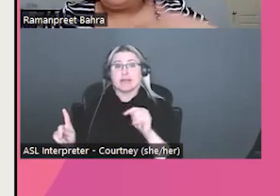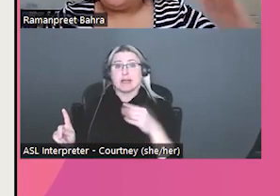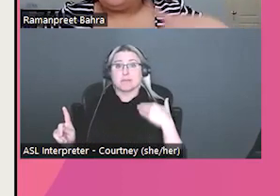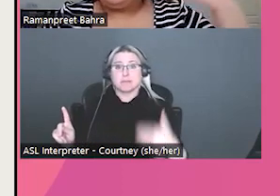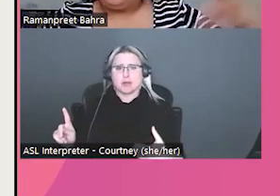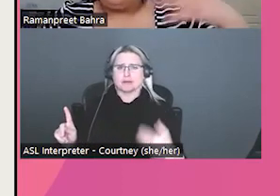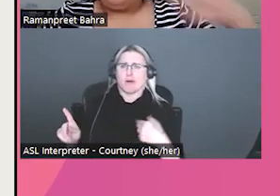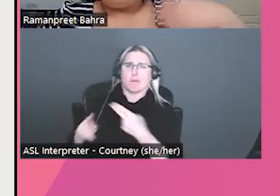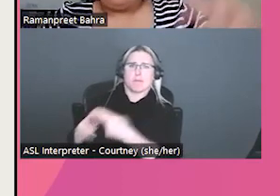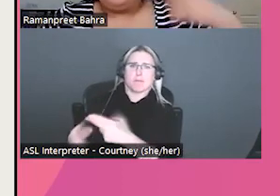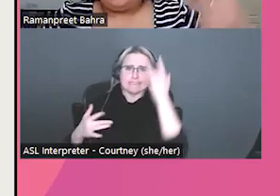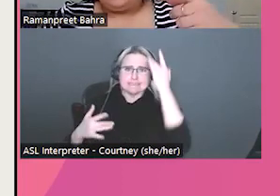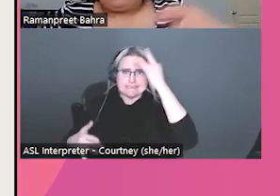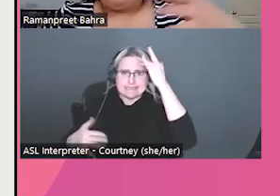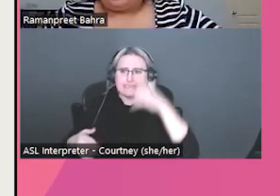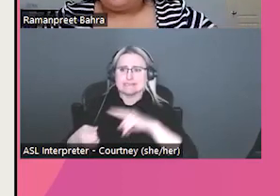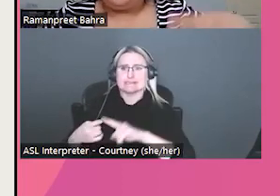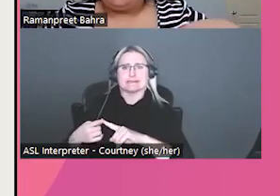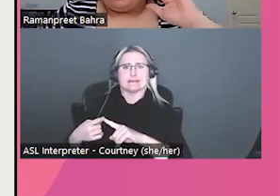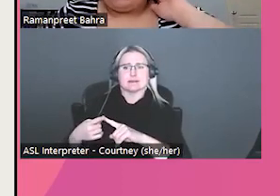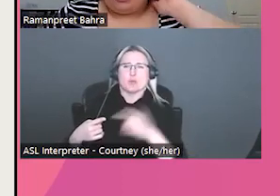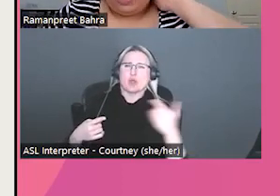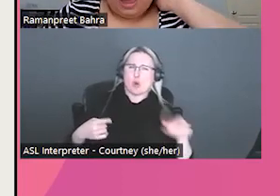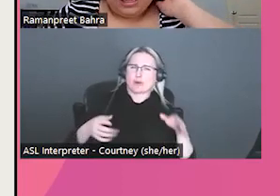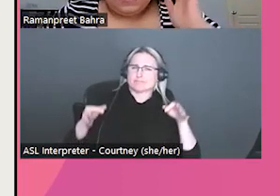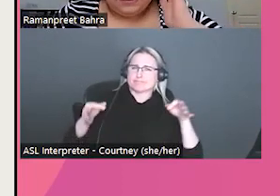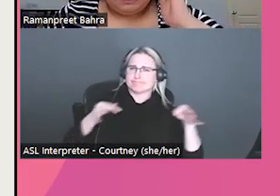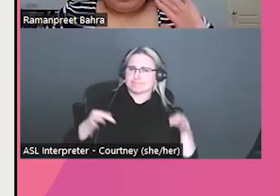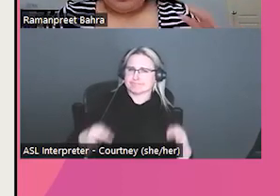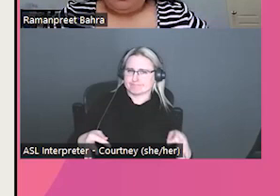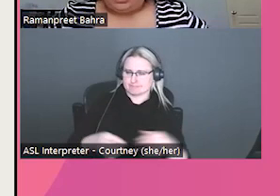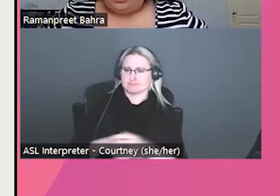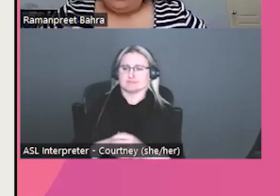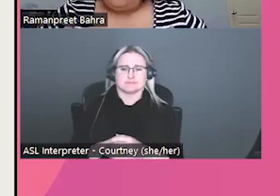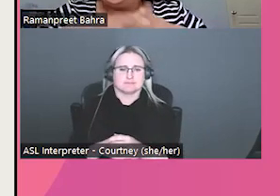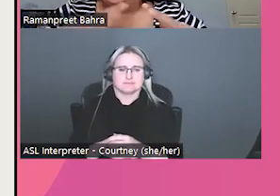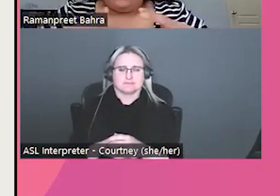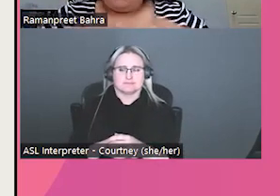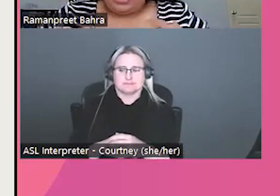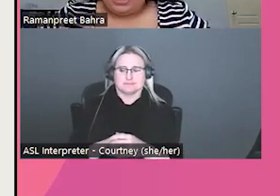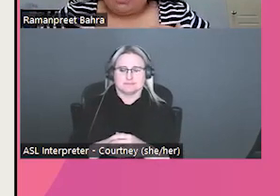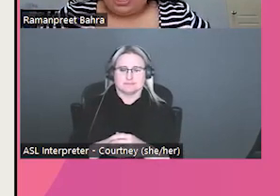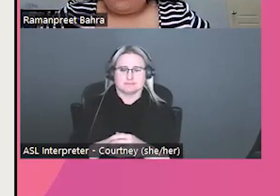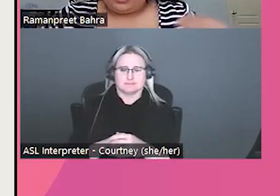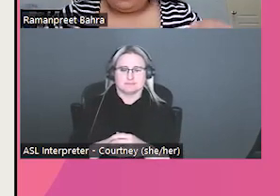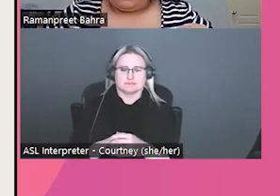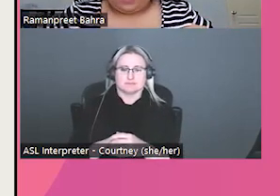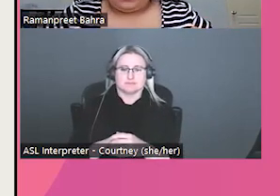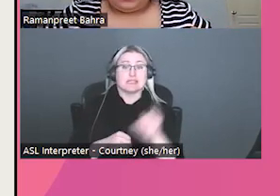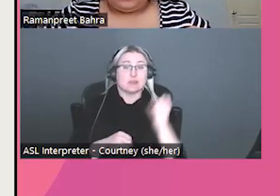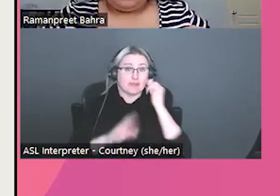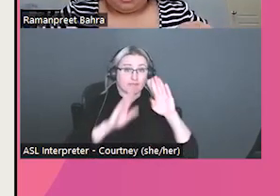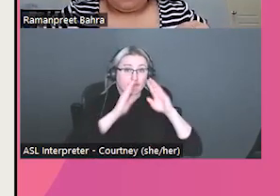que les corps corpulents sont donc hors normes et deviennent différents.